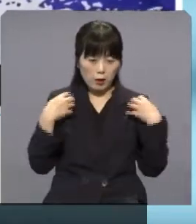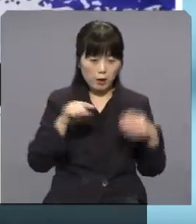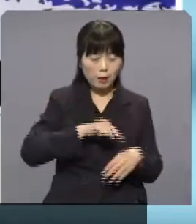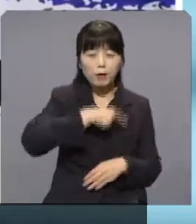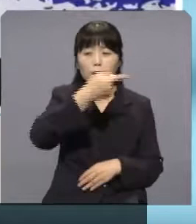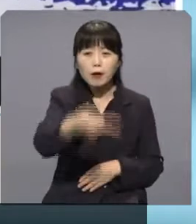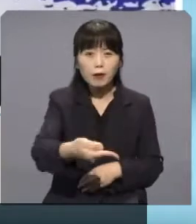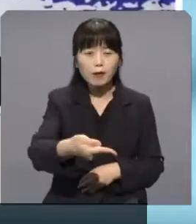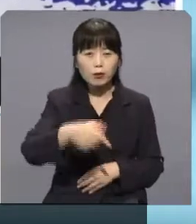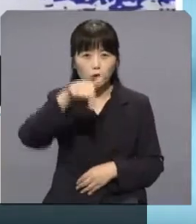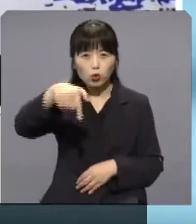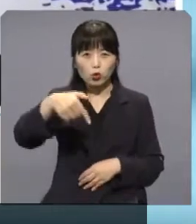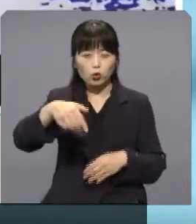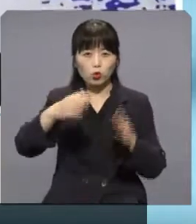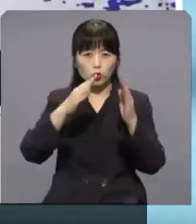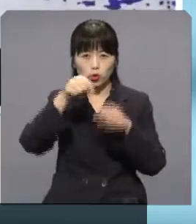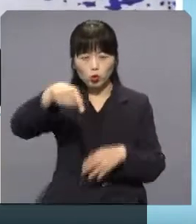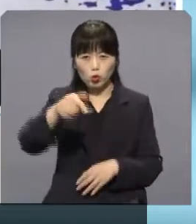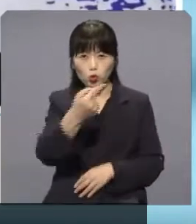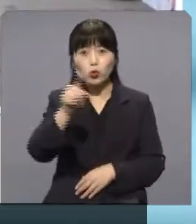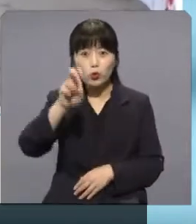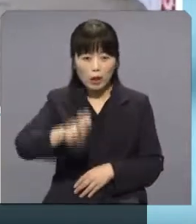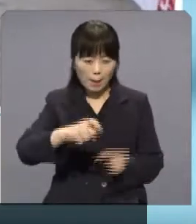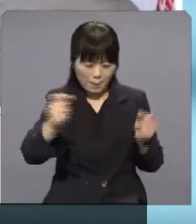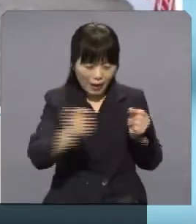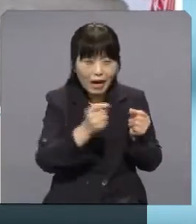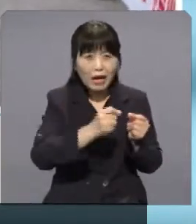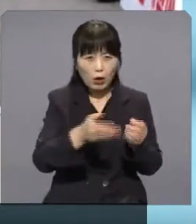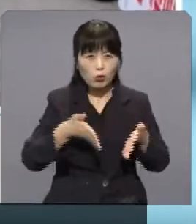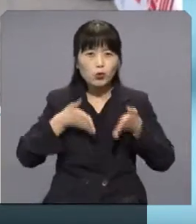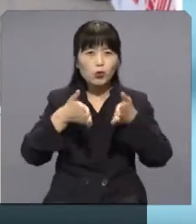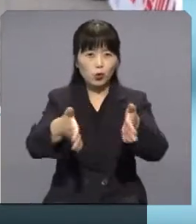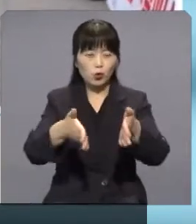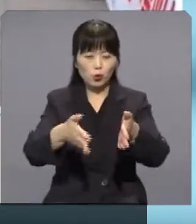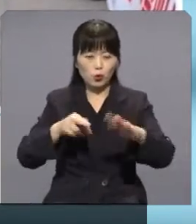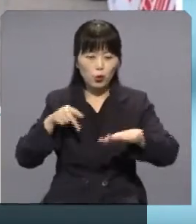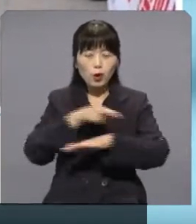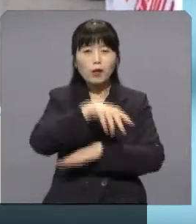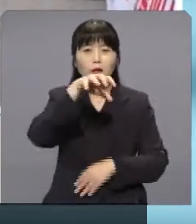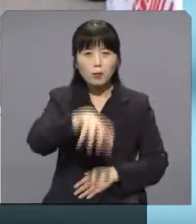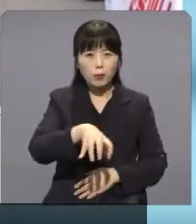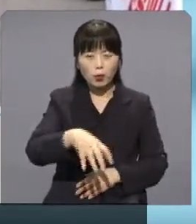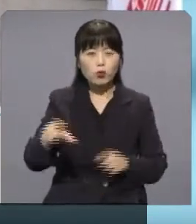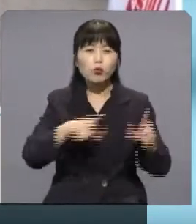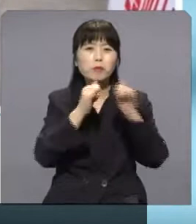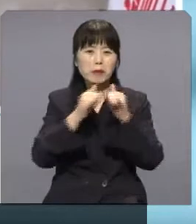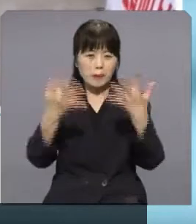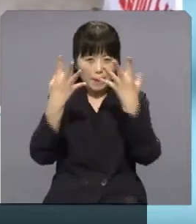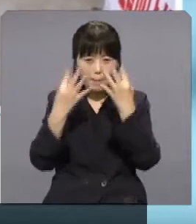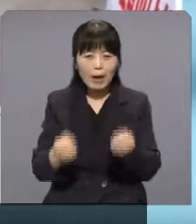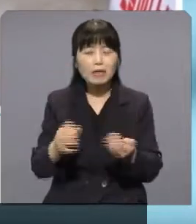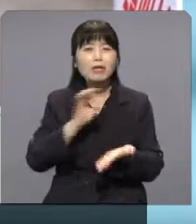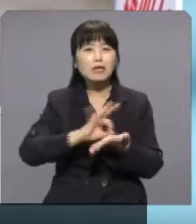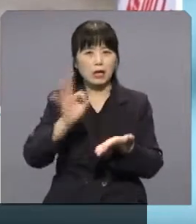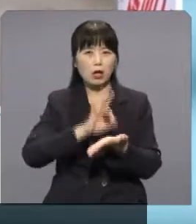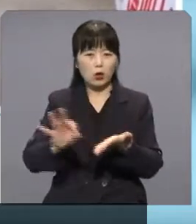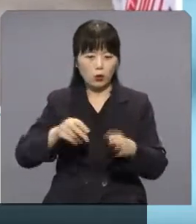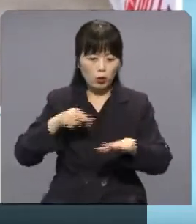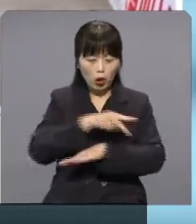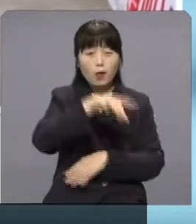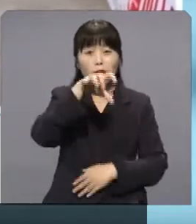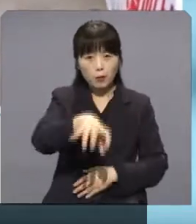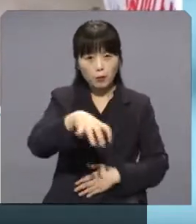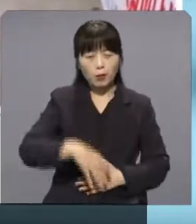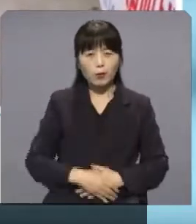있는 건 분 남매를 연결하는 가장 빠르고 가까운 요로에 있는 것을 모입니다 그만큼 주민들이 많이 이용하는 건널목 이라고 쓰고